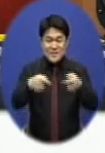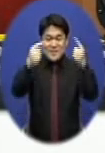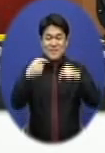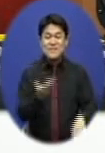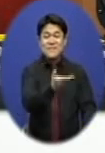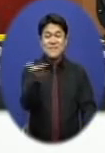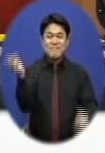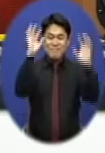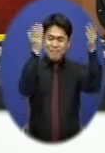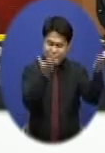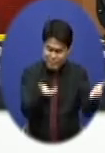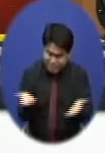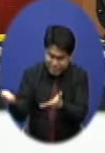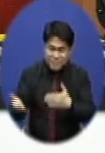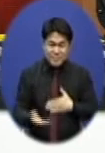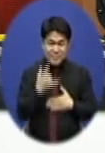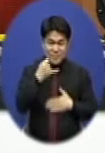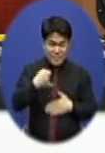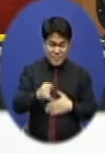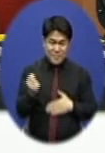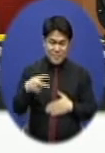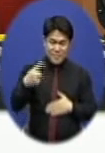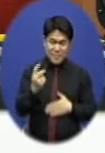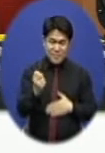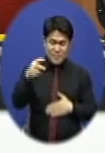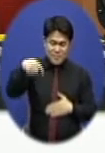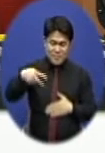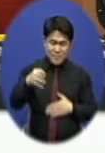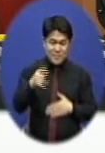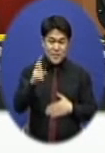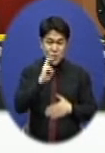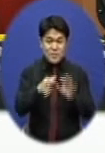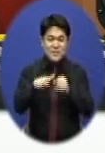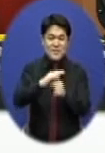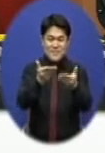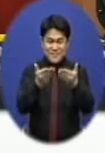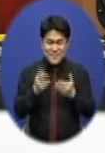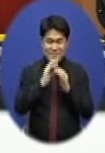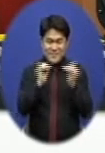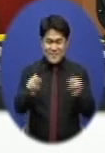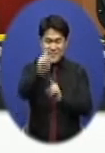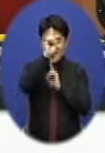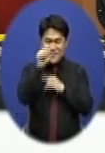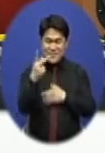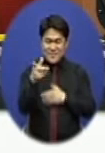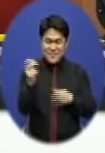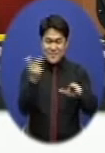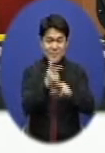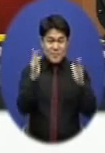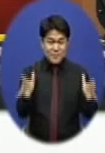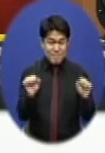환영합니다. 저는 엄마와 딸 그리고 송두리째로 사랑받고 있는 가수 이효정입니다. 한 주 동안 안녕하셨습니까?